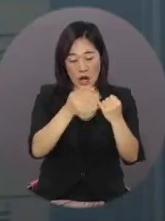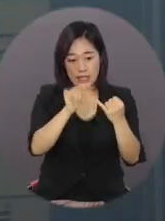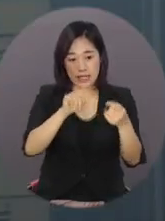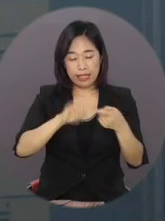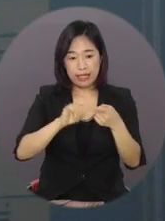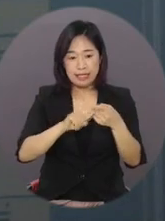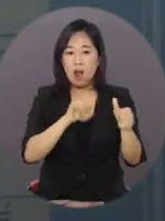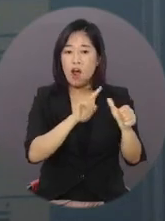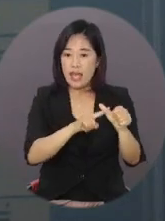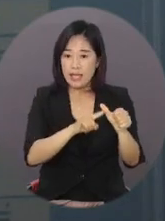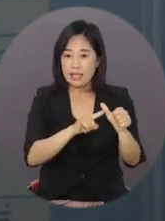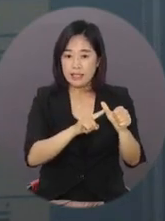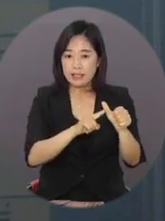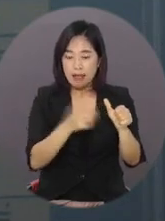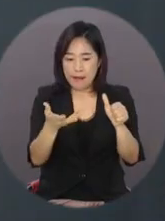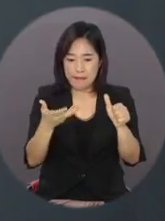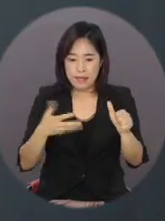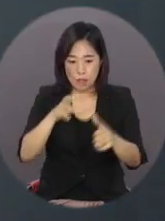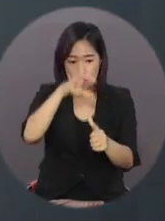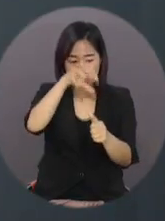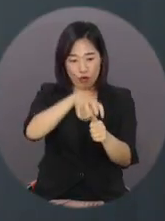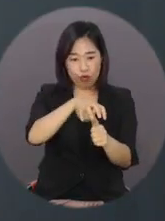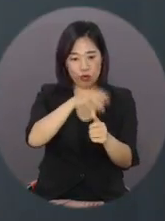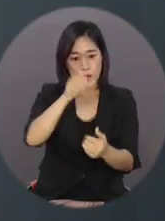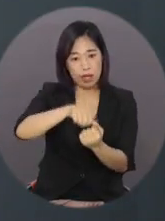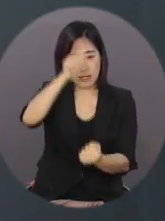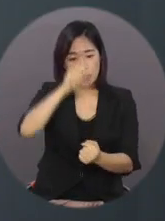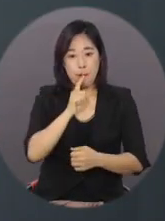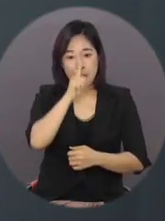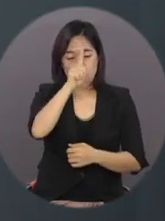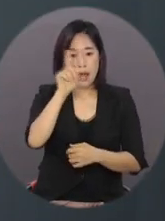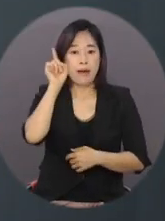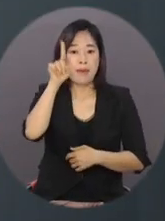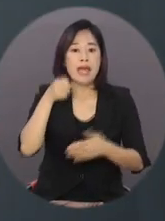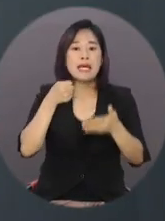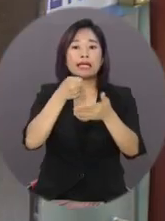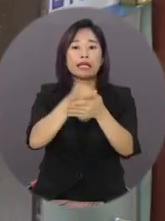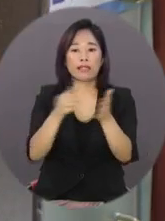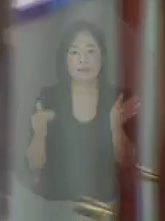A씨에 대해 사전 구속영장을 신청했고 모레 구속 여부가 결정될 예정입니다.